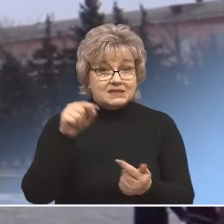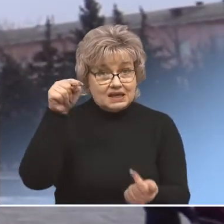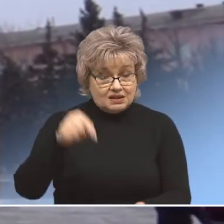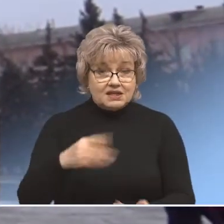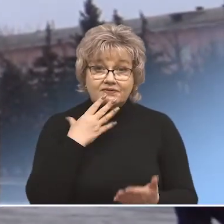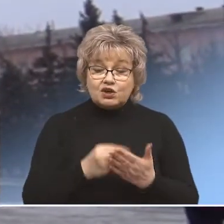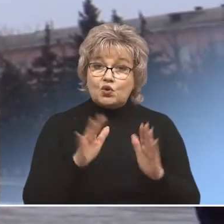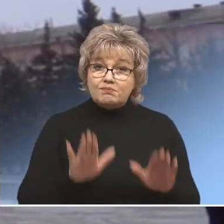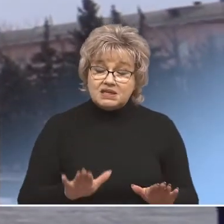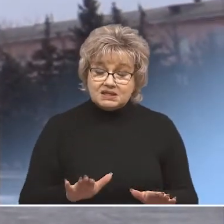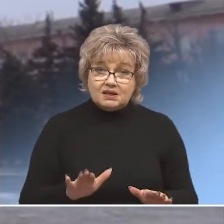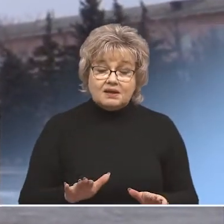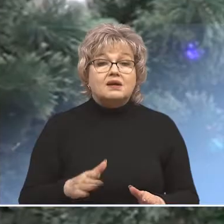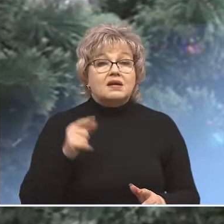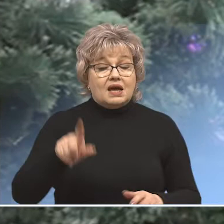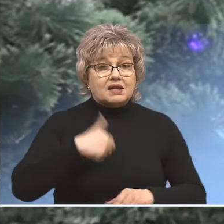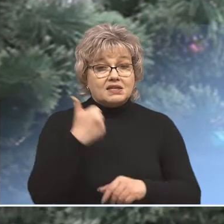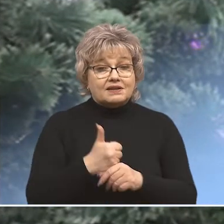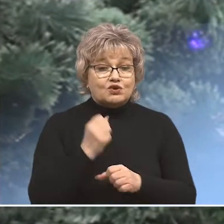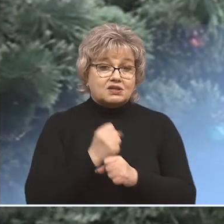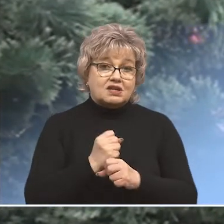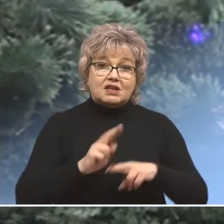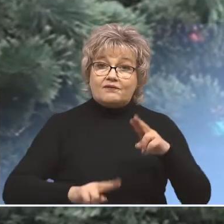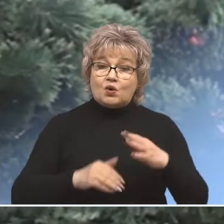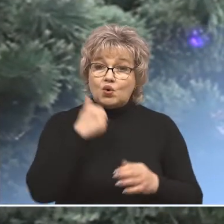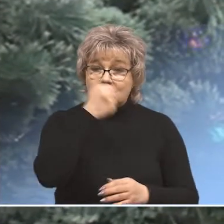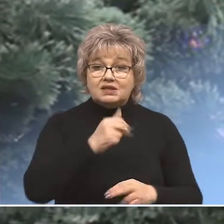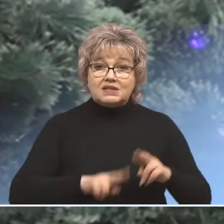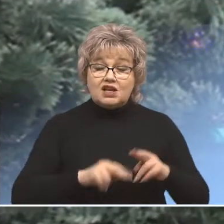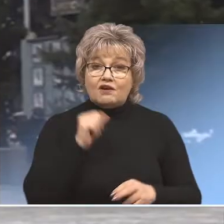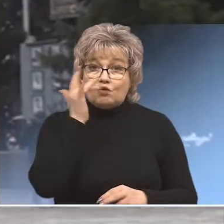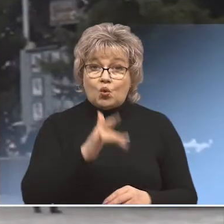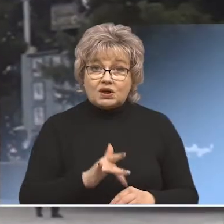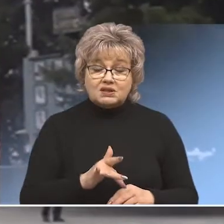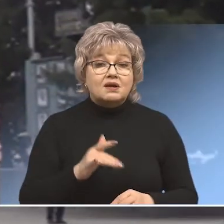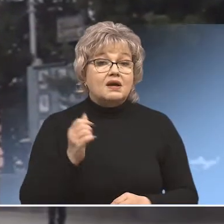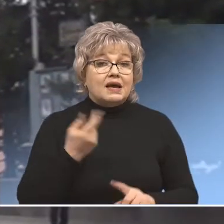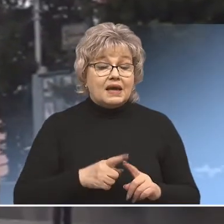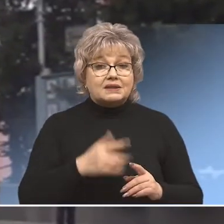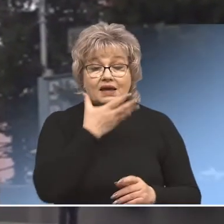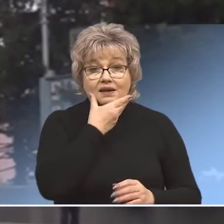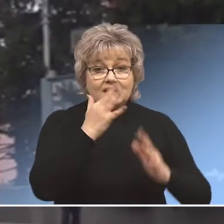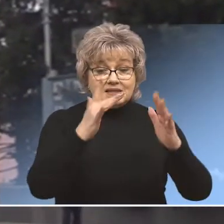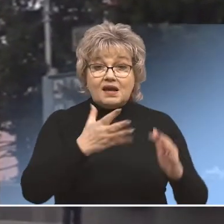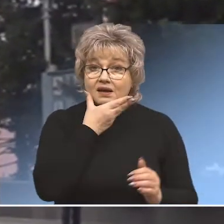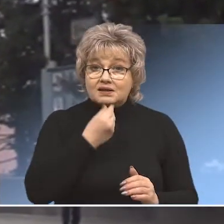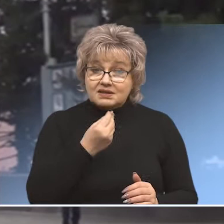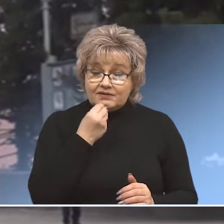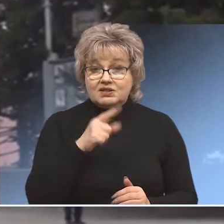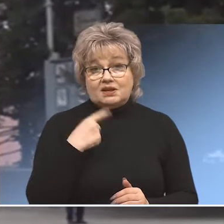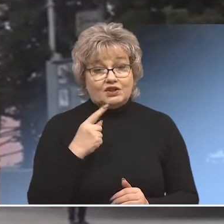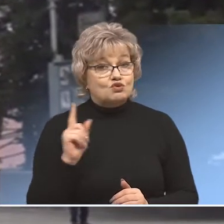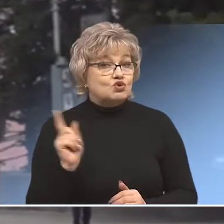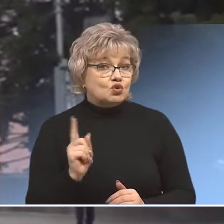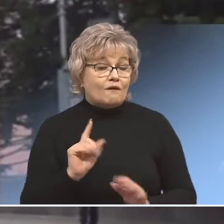свое место. И она основной персонаж в создании новогоднего настроения в городе. Всем своим видом эта лесная красавица как бы